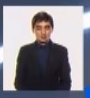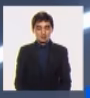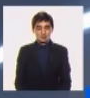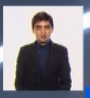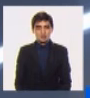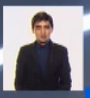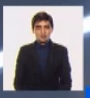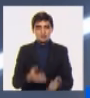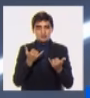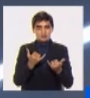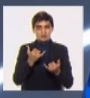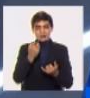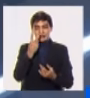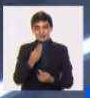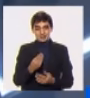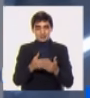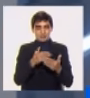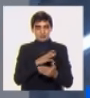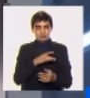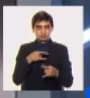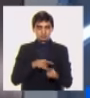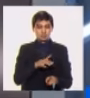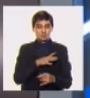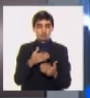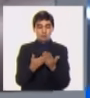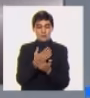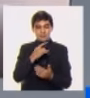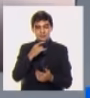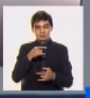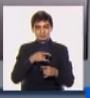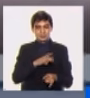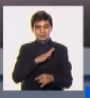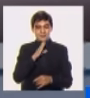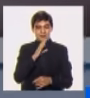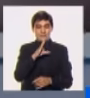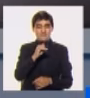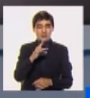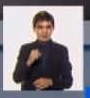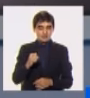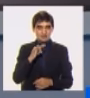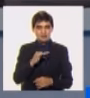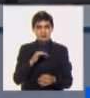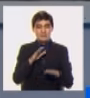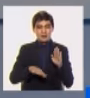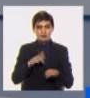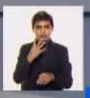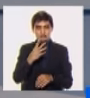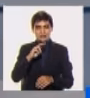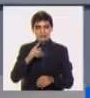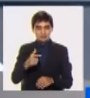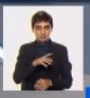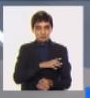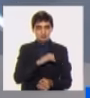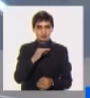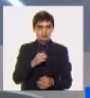всего два дня прожила новорожденная вера сарай кино хотя родилась срок и весом почти 4 килограмма